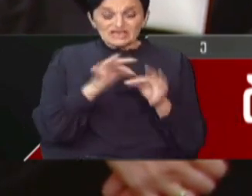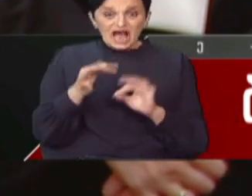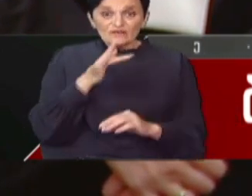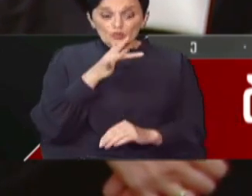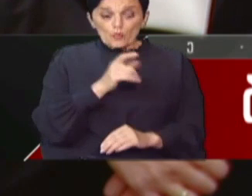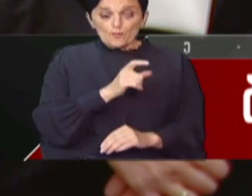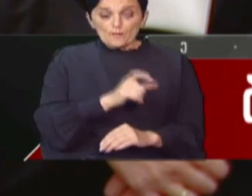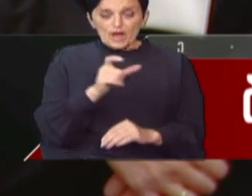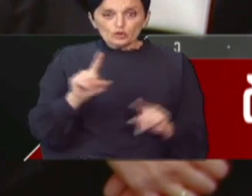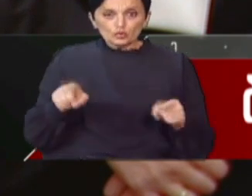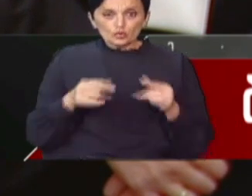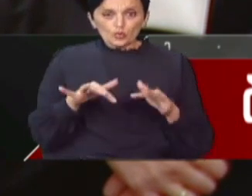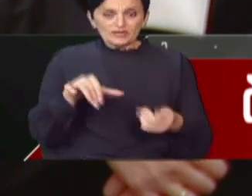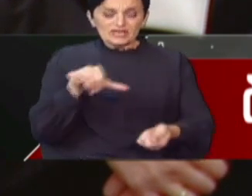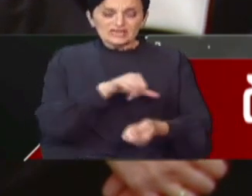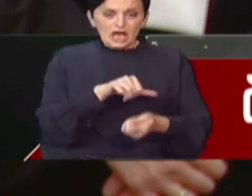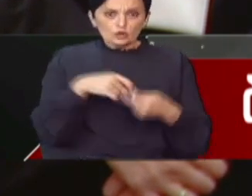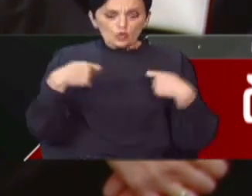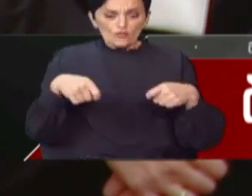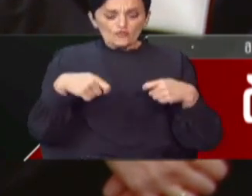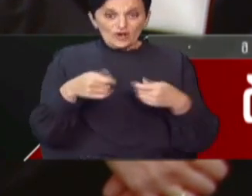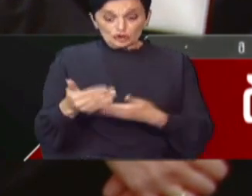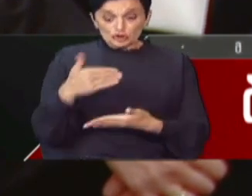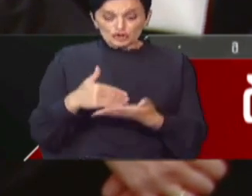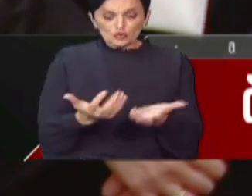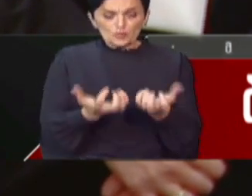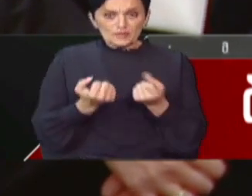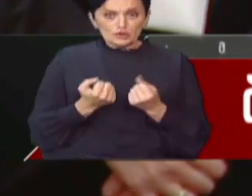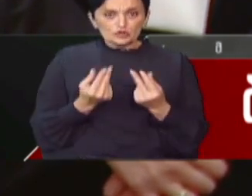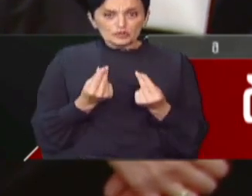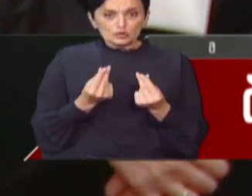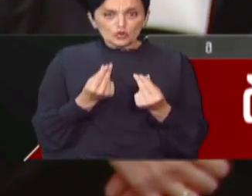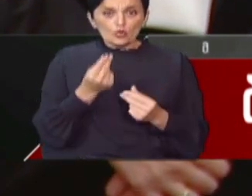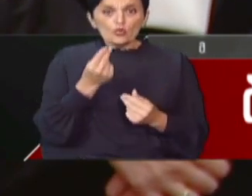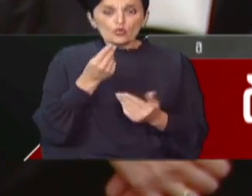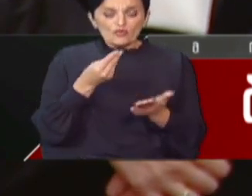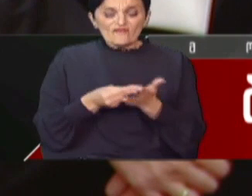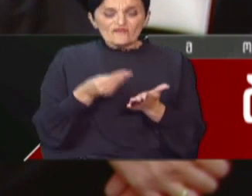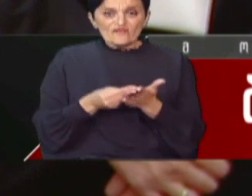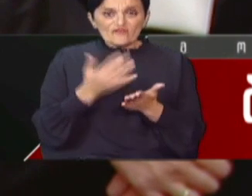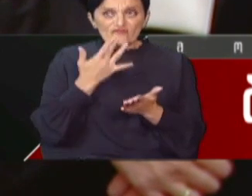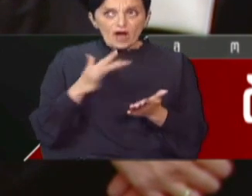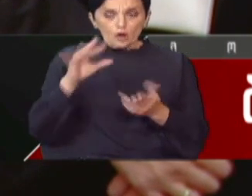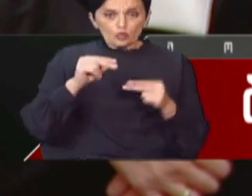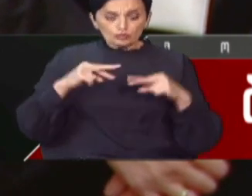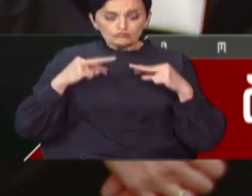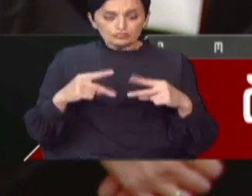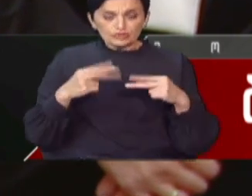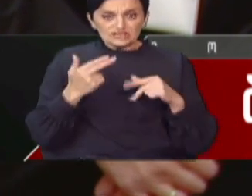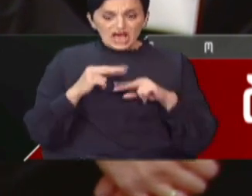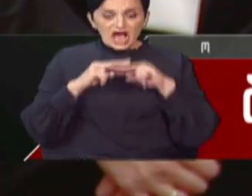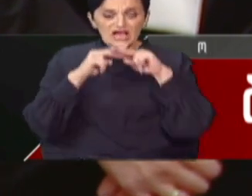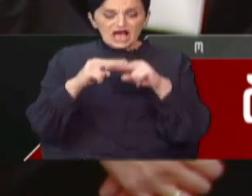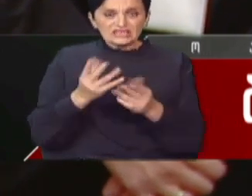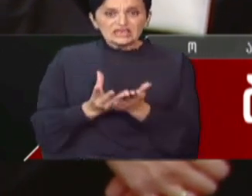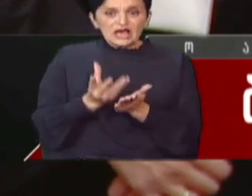პერიოდულობით ხორციელდებოდა ნარკოვაჭრობის შედეგად მიღებული თანხების კონვერტირება უცხოურ ვალუტაში და გადარიცხვა